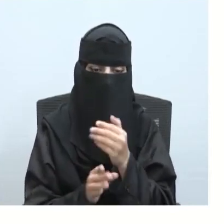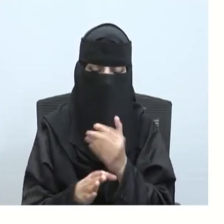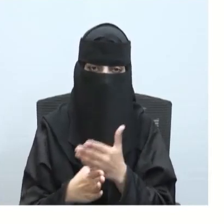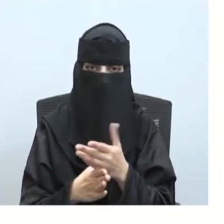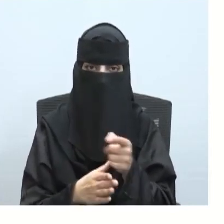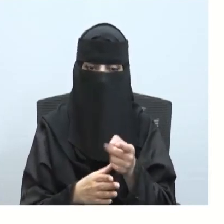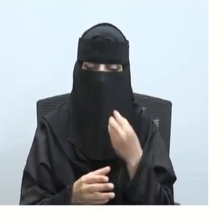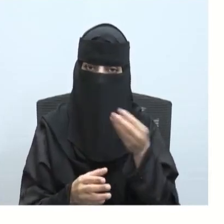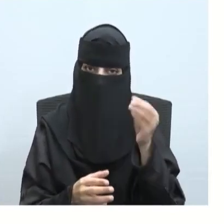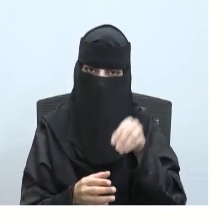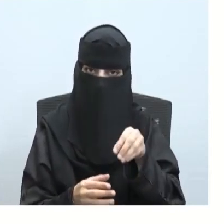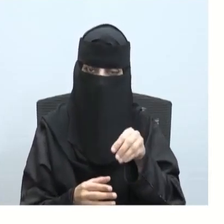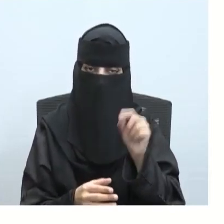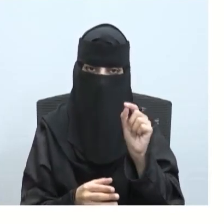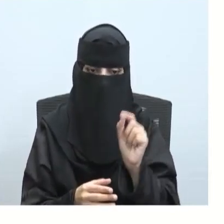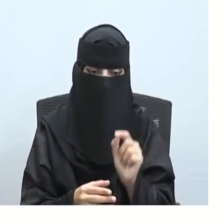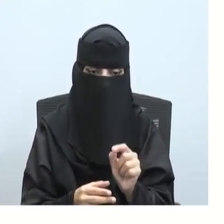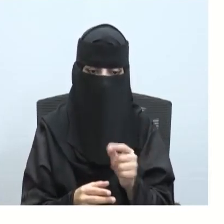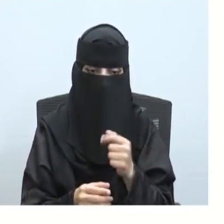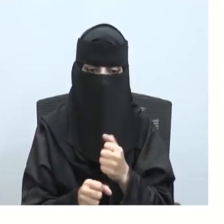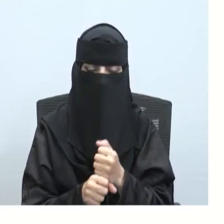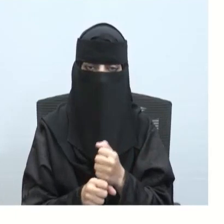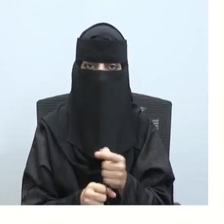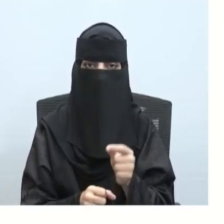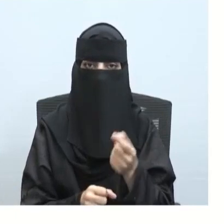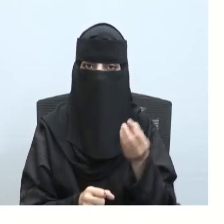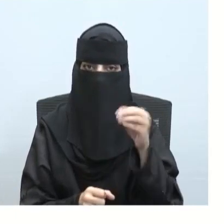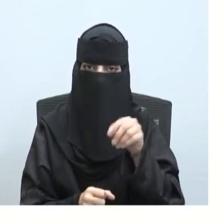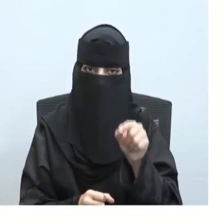بإضافة المزيد من المسارات من Insert Marks